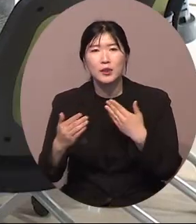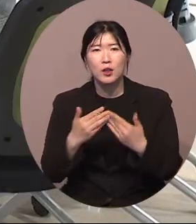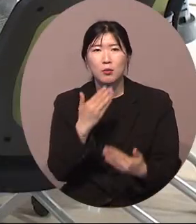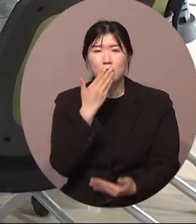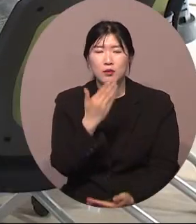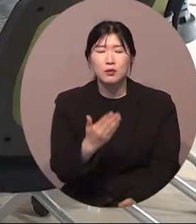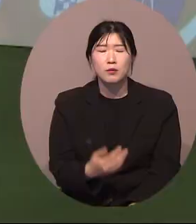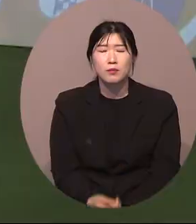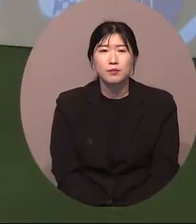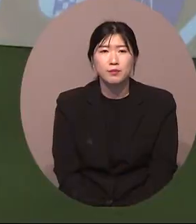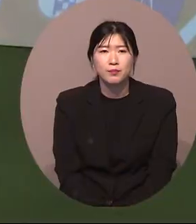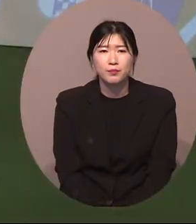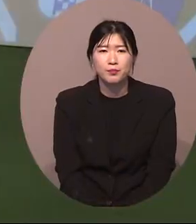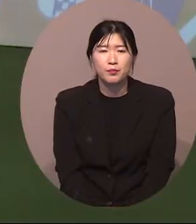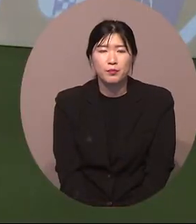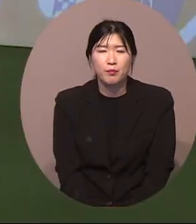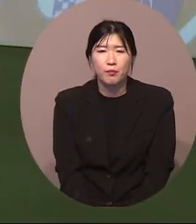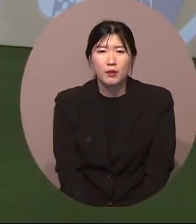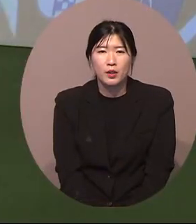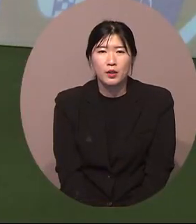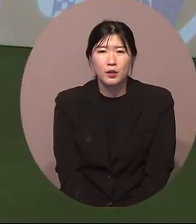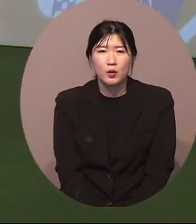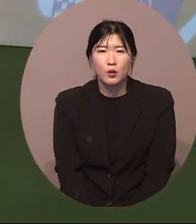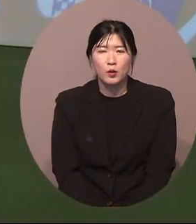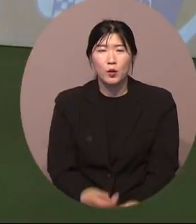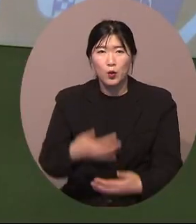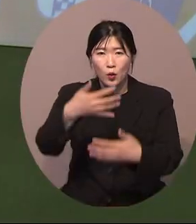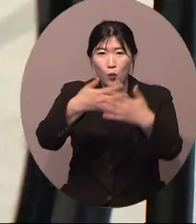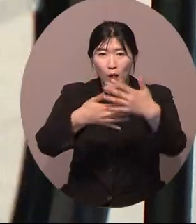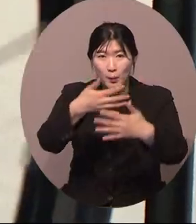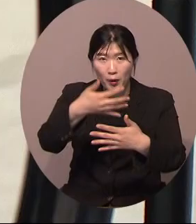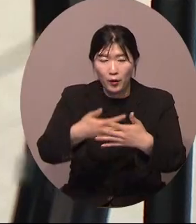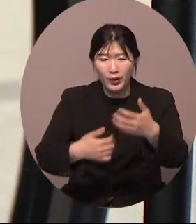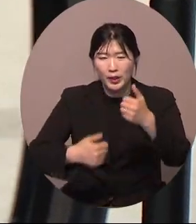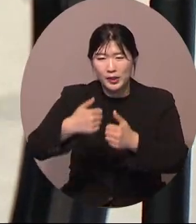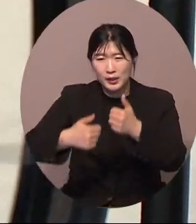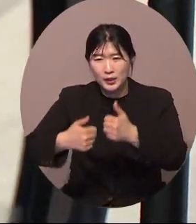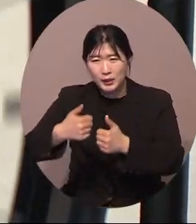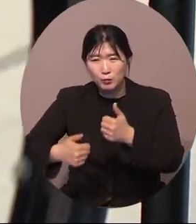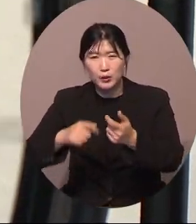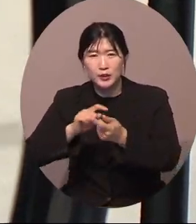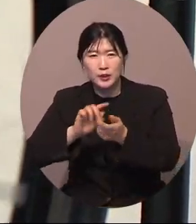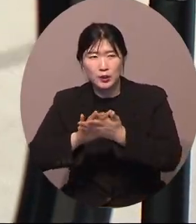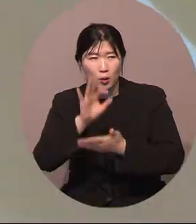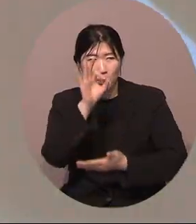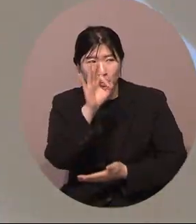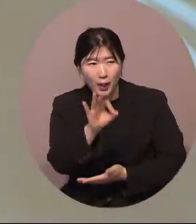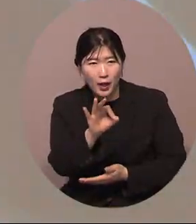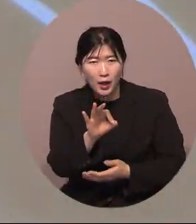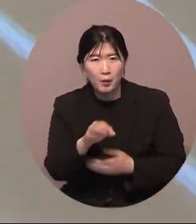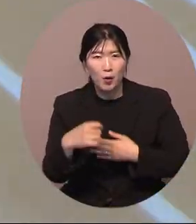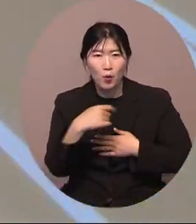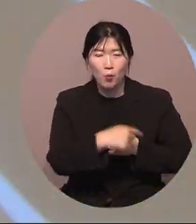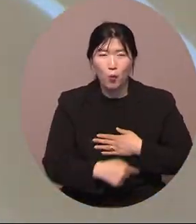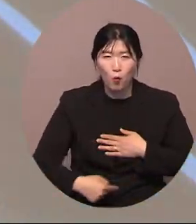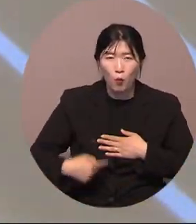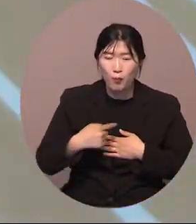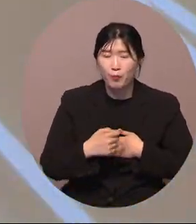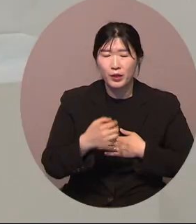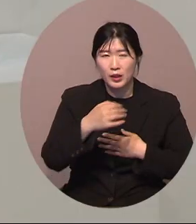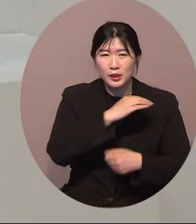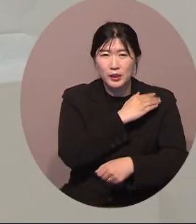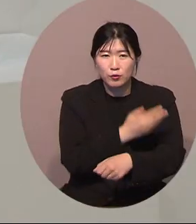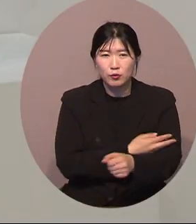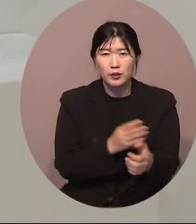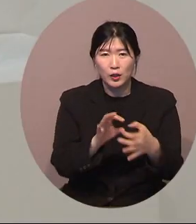공간도 마련됐습니다. 화면이나 경기장에서 만나는 승부의 장면이 단순히 우월한 신체적 능력이 아닌